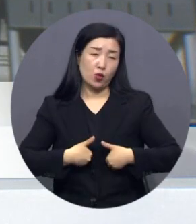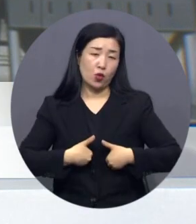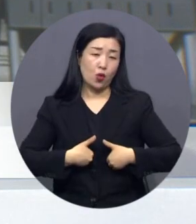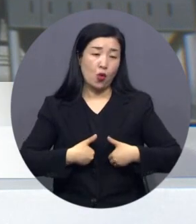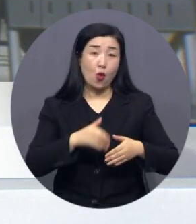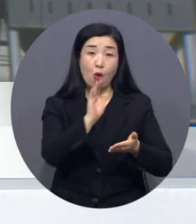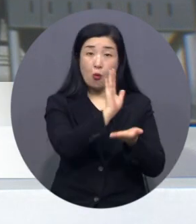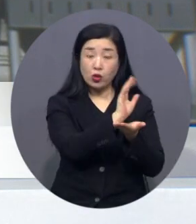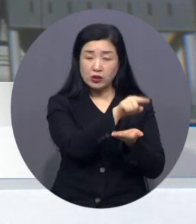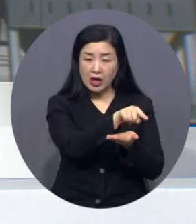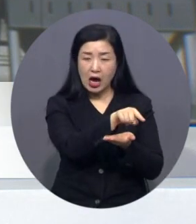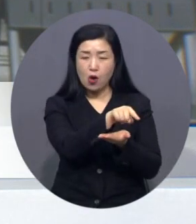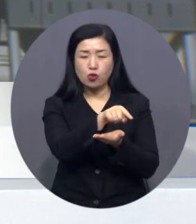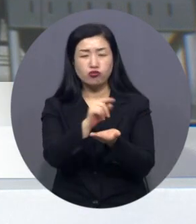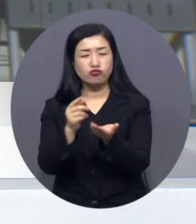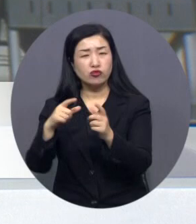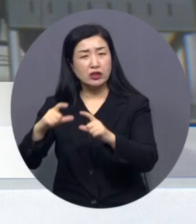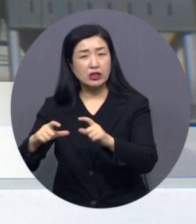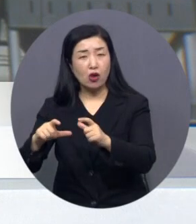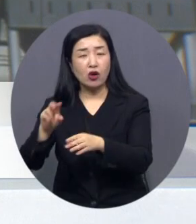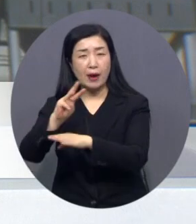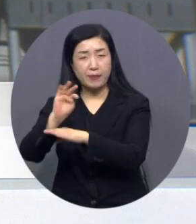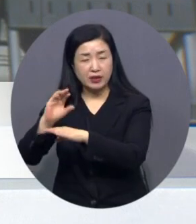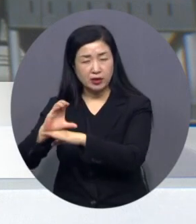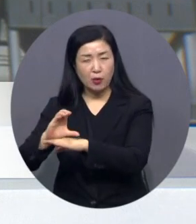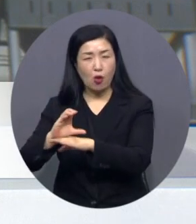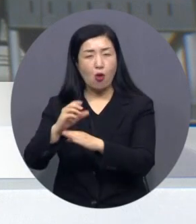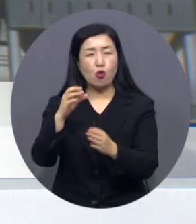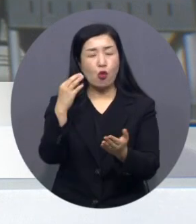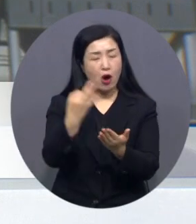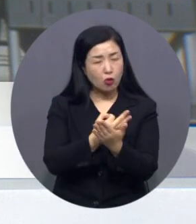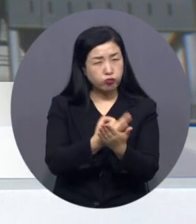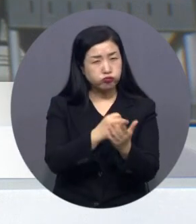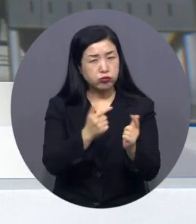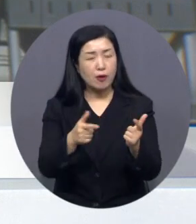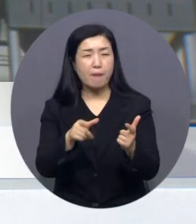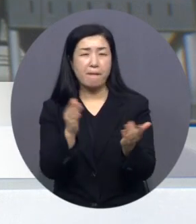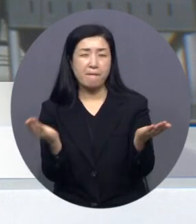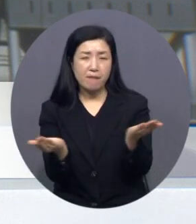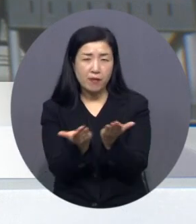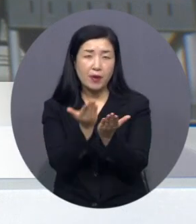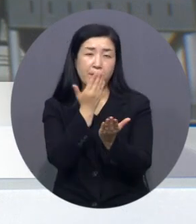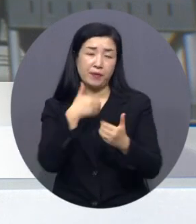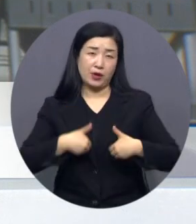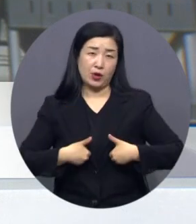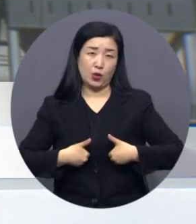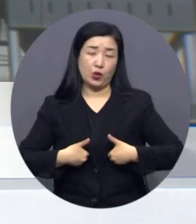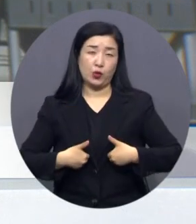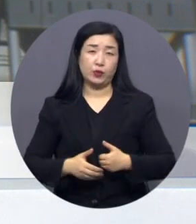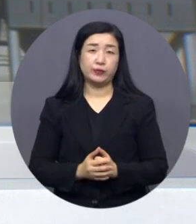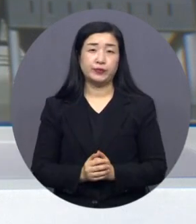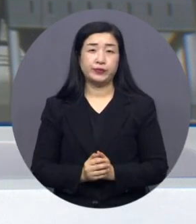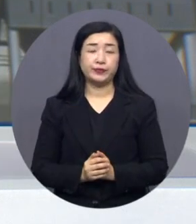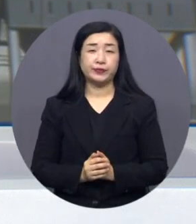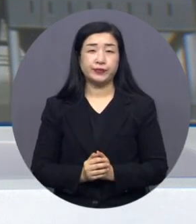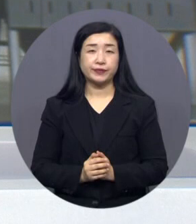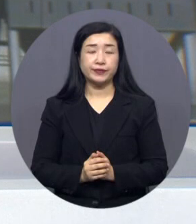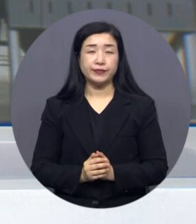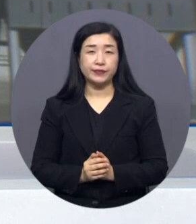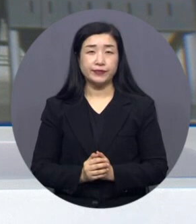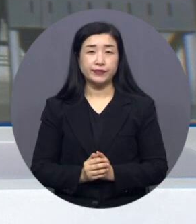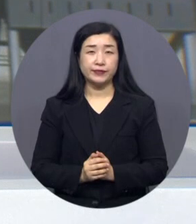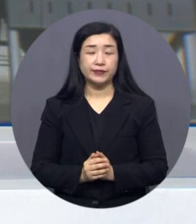지역사 간에 기울어진 광고료 배분부터 바로잡아야 한다는 주장이 제기됐습니다. 전주문화 방송 조수영